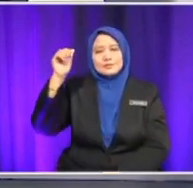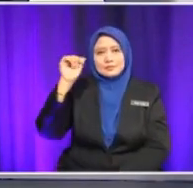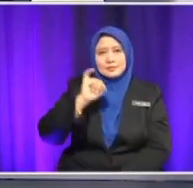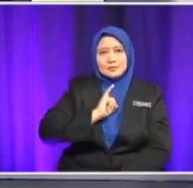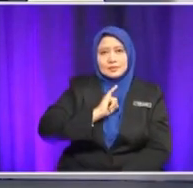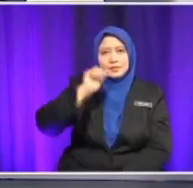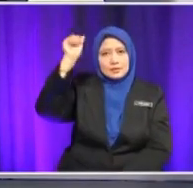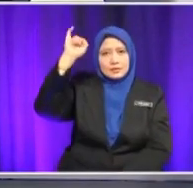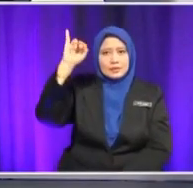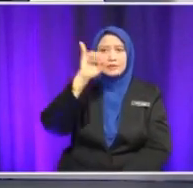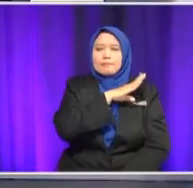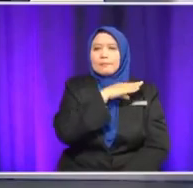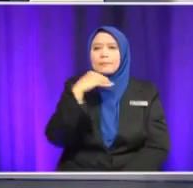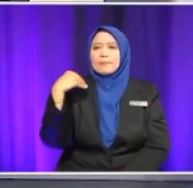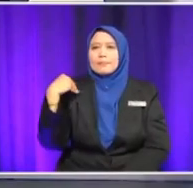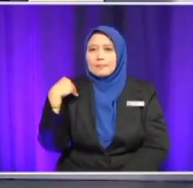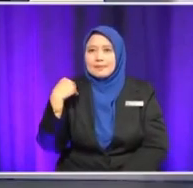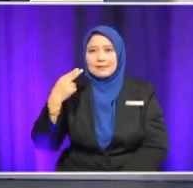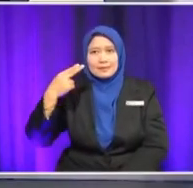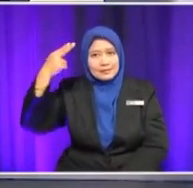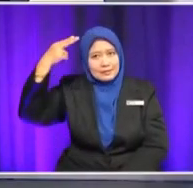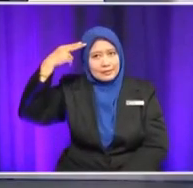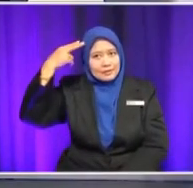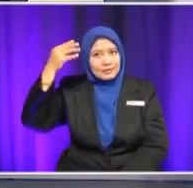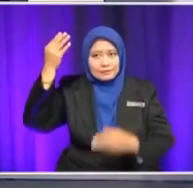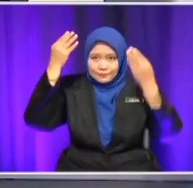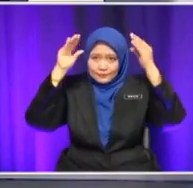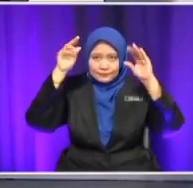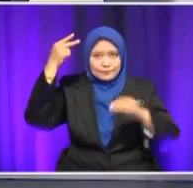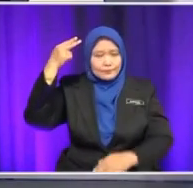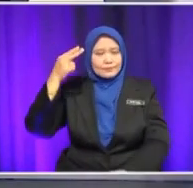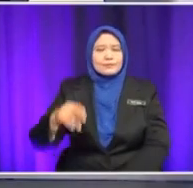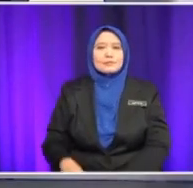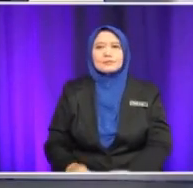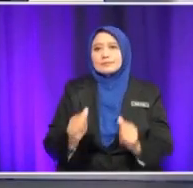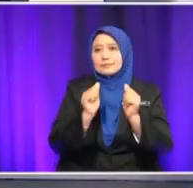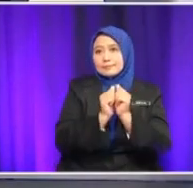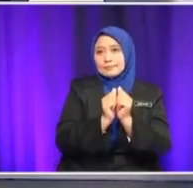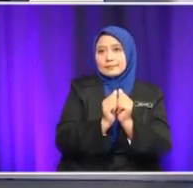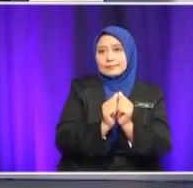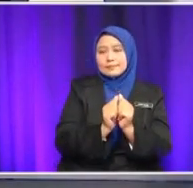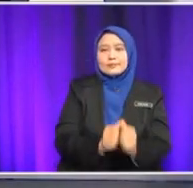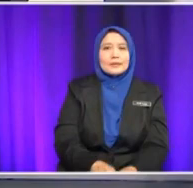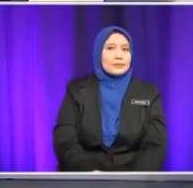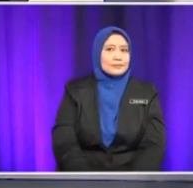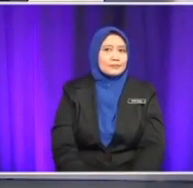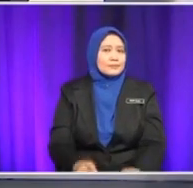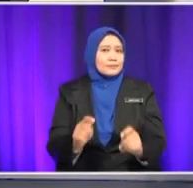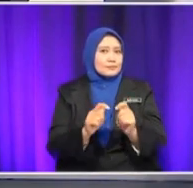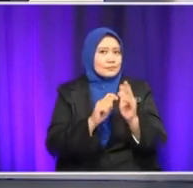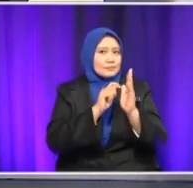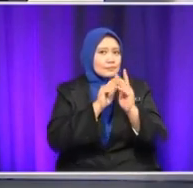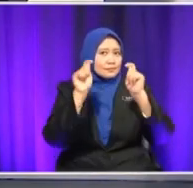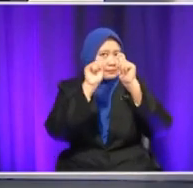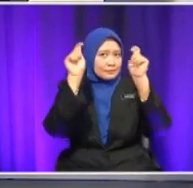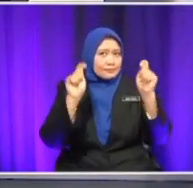dalam mata pelajaran ini saya ikut eh pencak Siran Saiko Metri bajigur Saya dengar cek gua nyanyi tadi saat